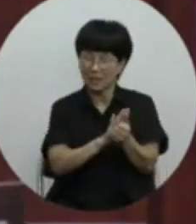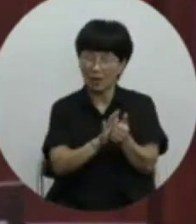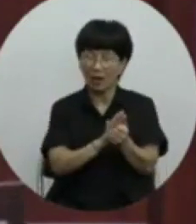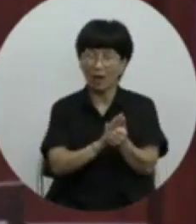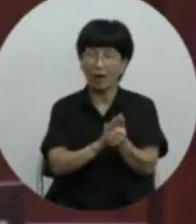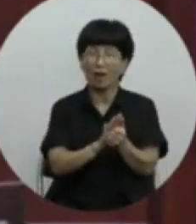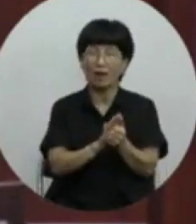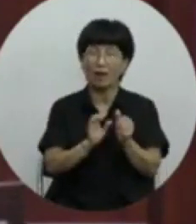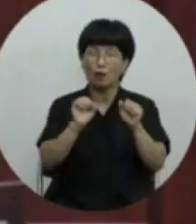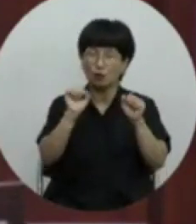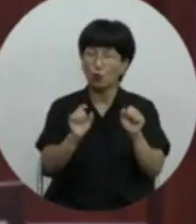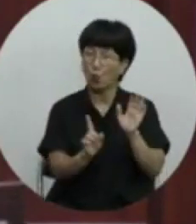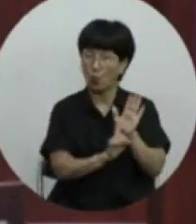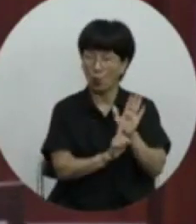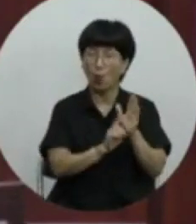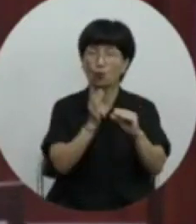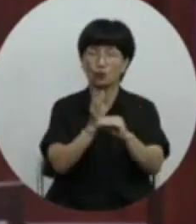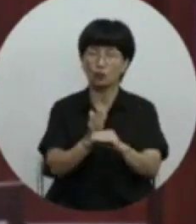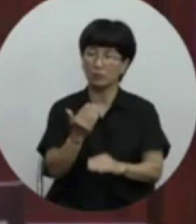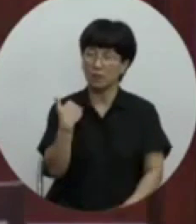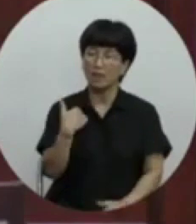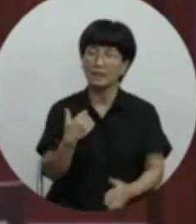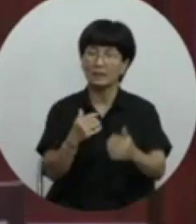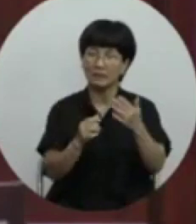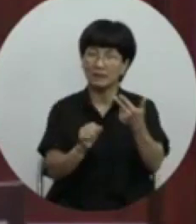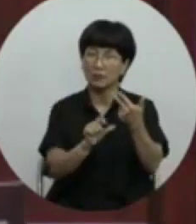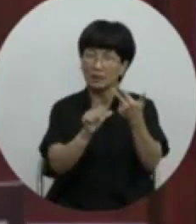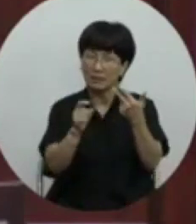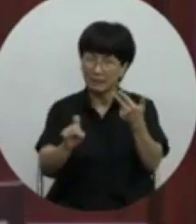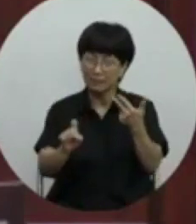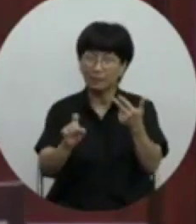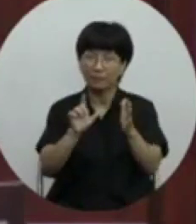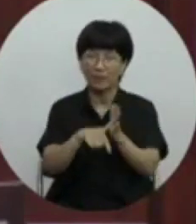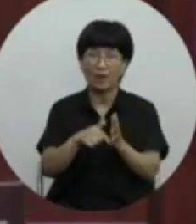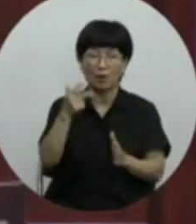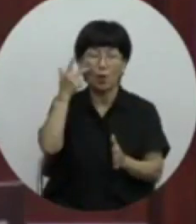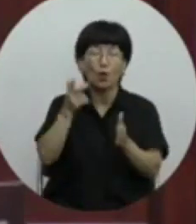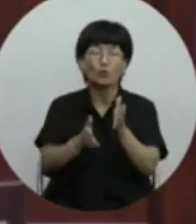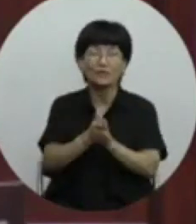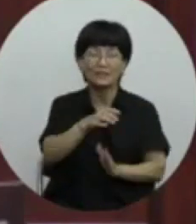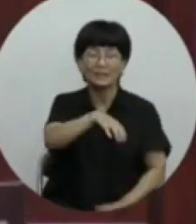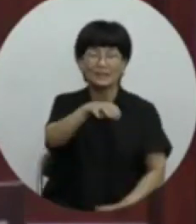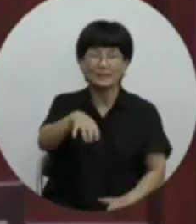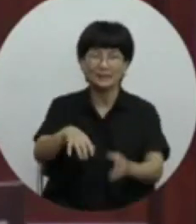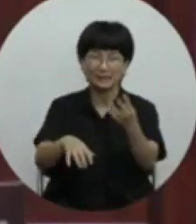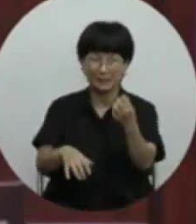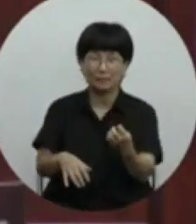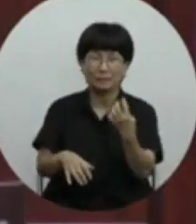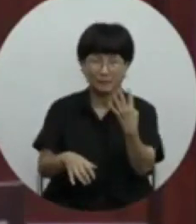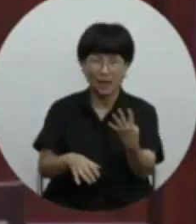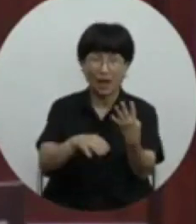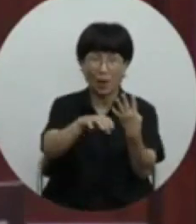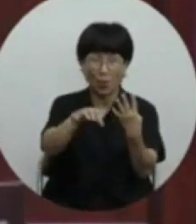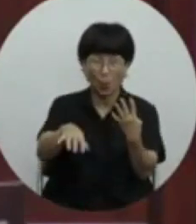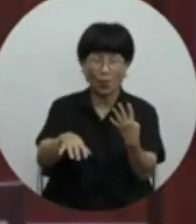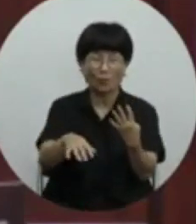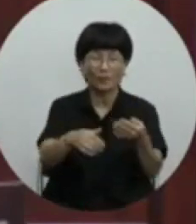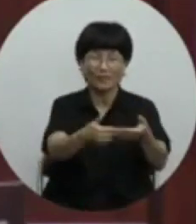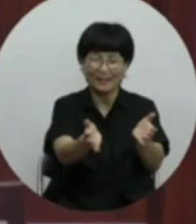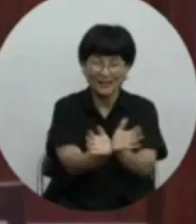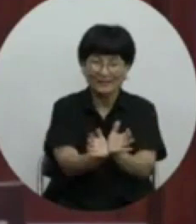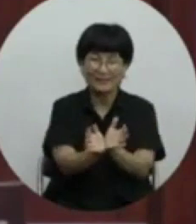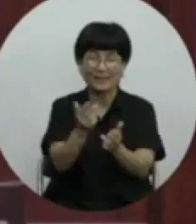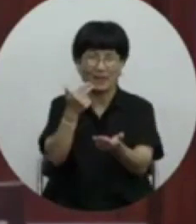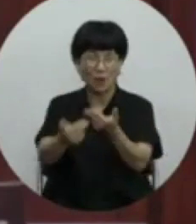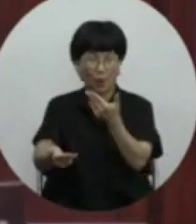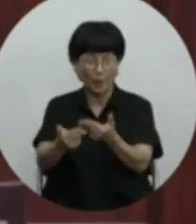있습니다. 지난 7월 10일 여주시 34개 기관, 단체, 협회